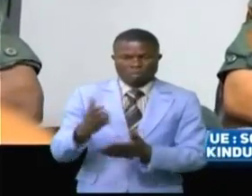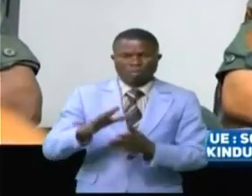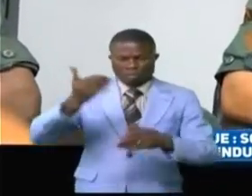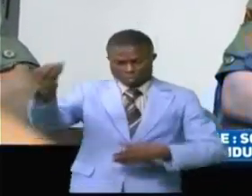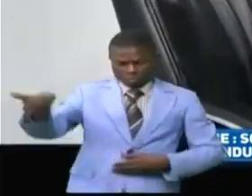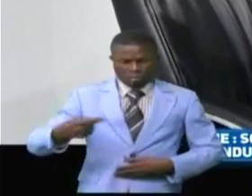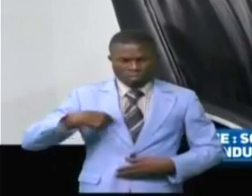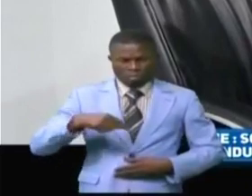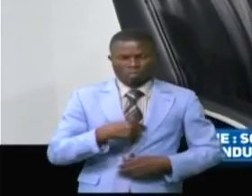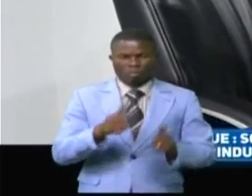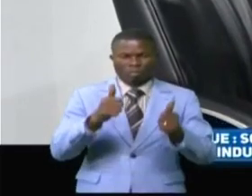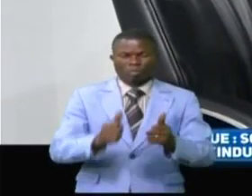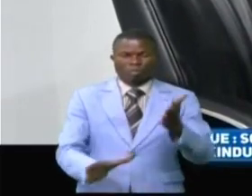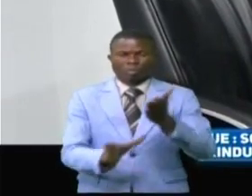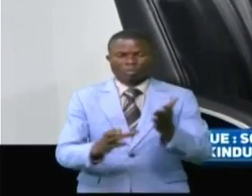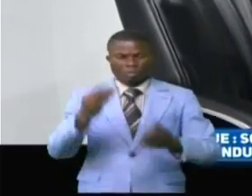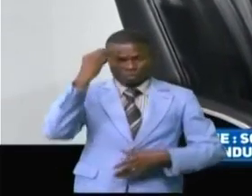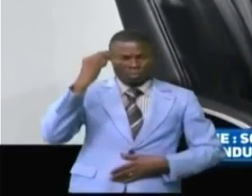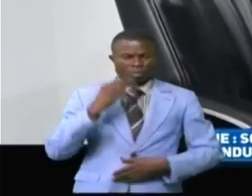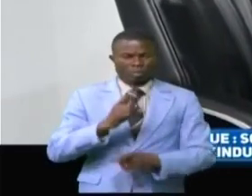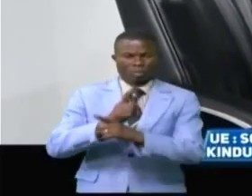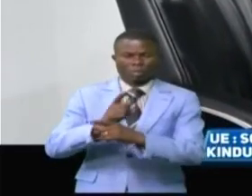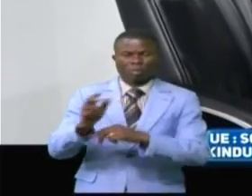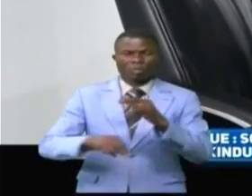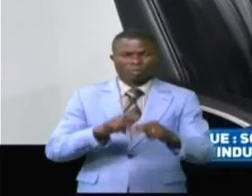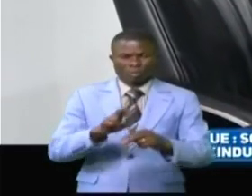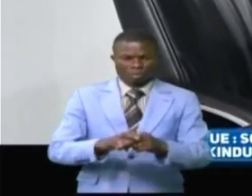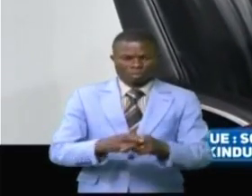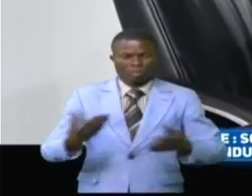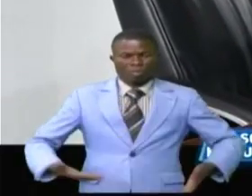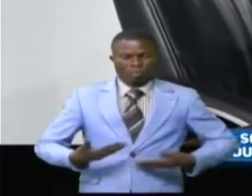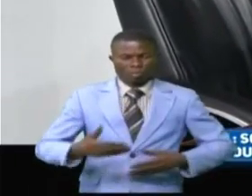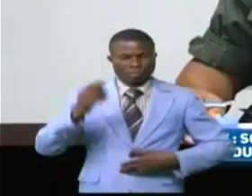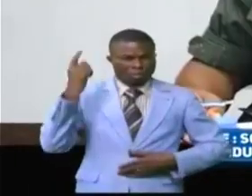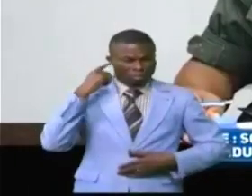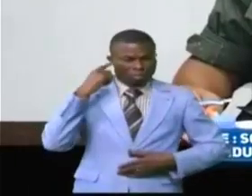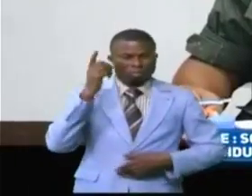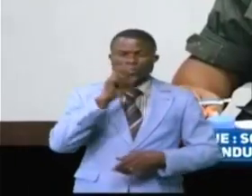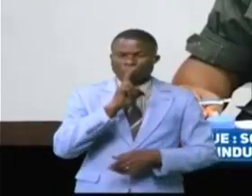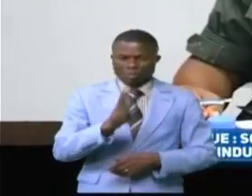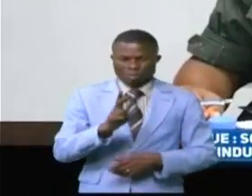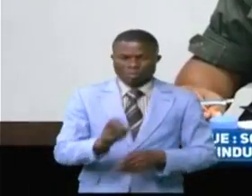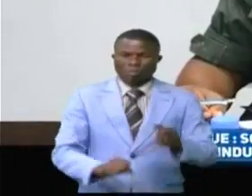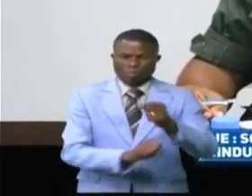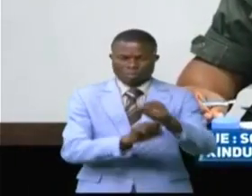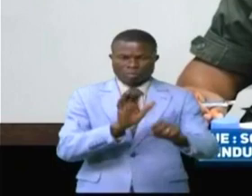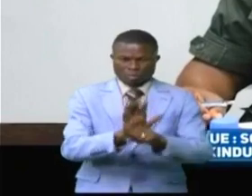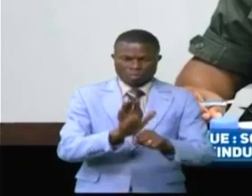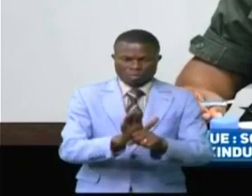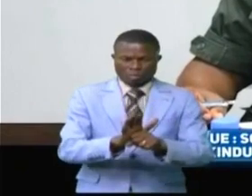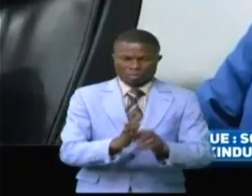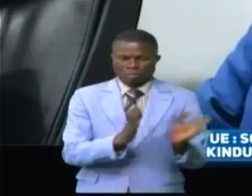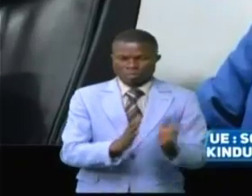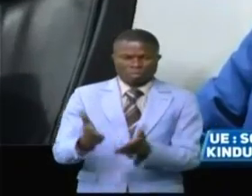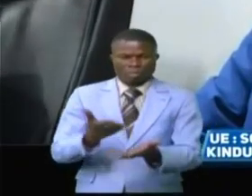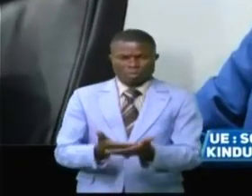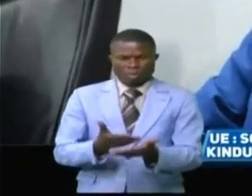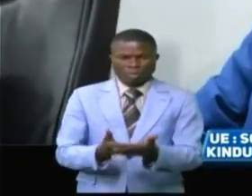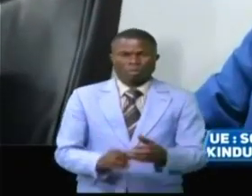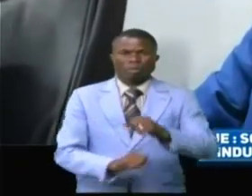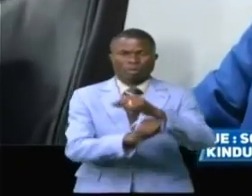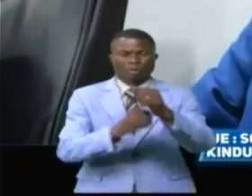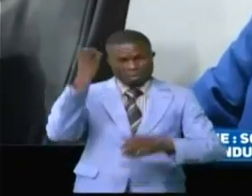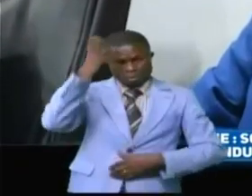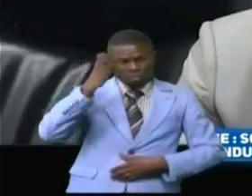part du vice-ministre de la Défense. Heureux d'apprendre qu'effectivement il y avait un nouveau soutien qui se mettait en place, un soutien